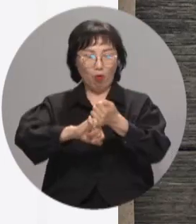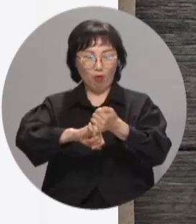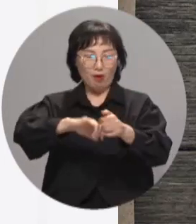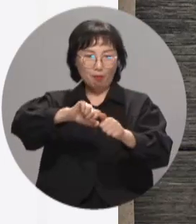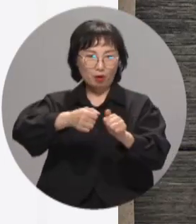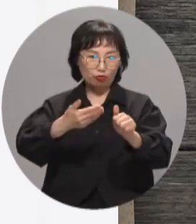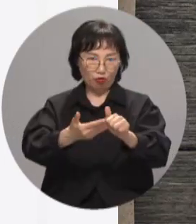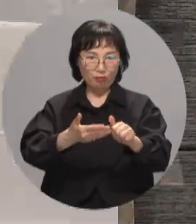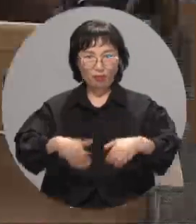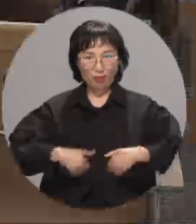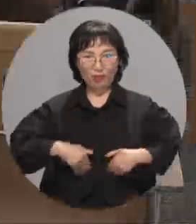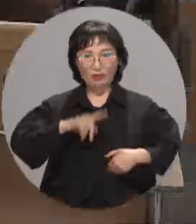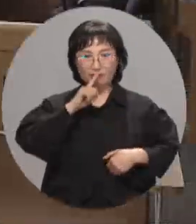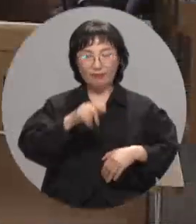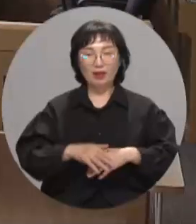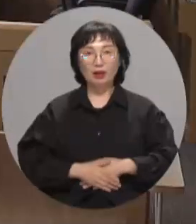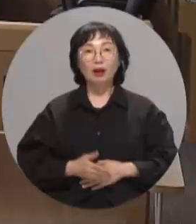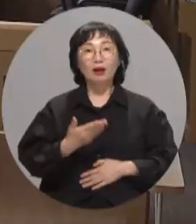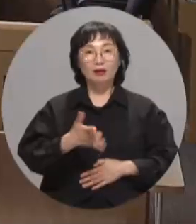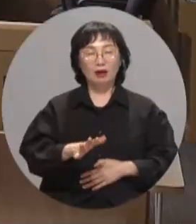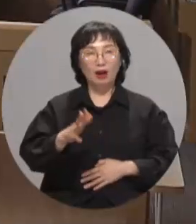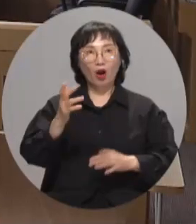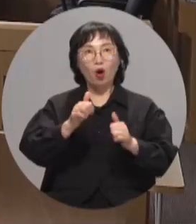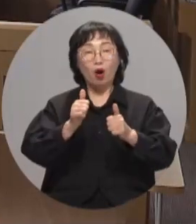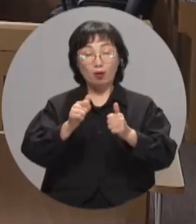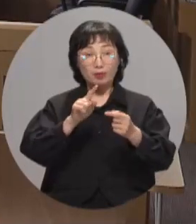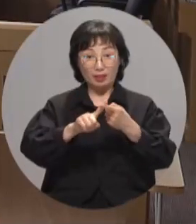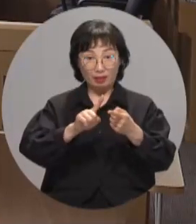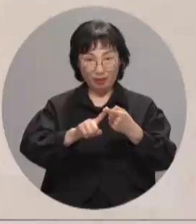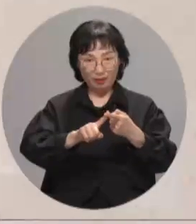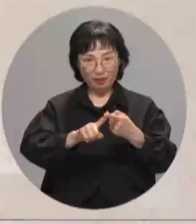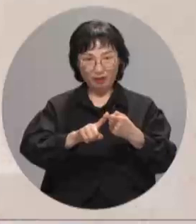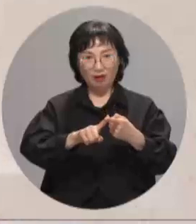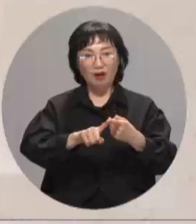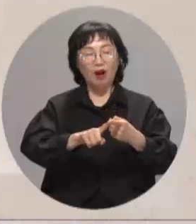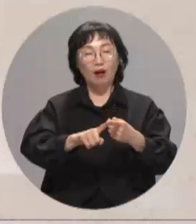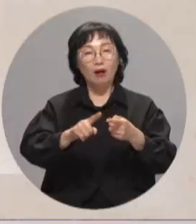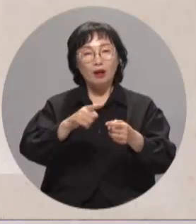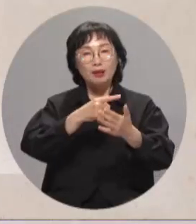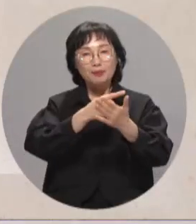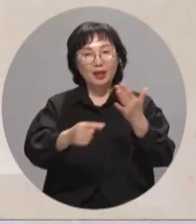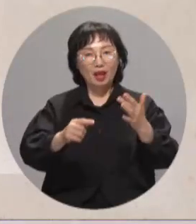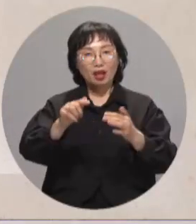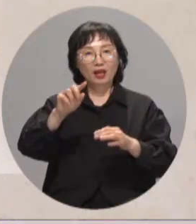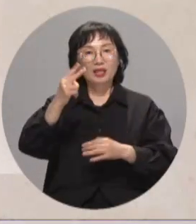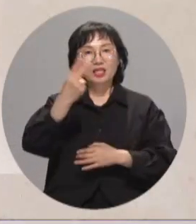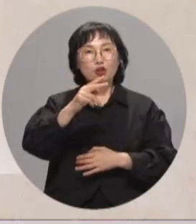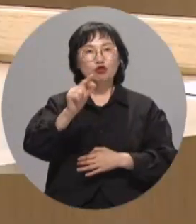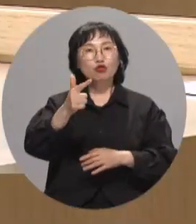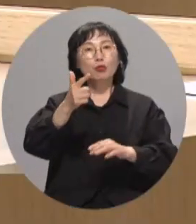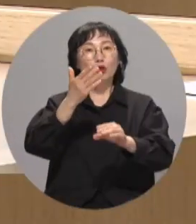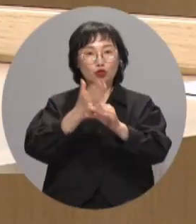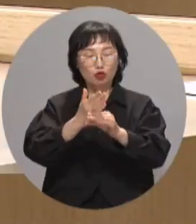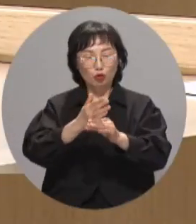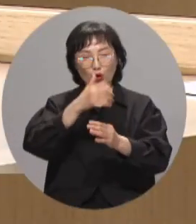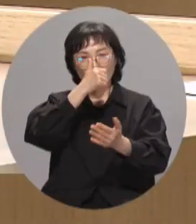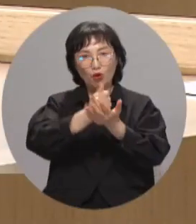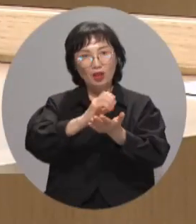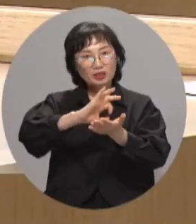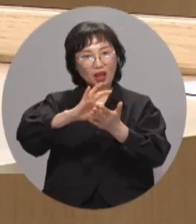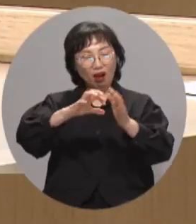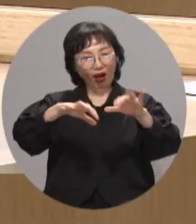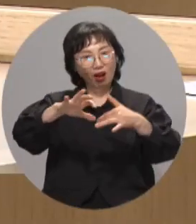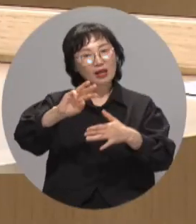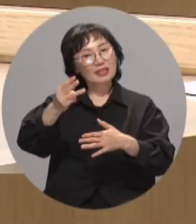이유를 밝혔습니다 하지만 검찰이 공소 사실에 포함시켰던 피해액 2,600만 원 중 범죄로 인정된 것은